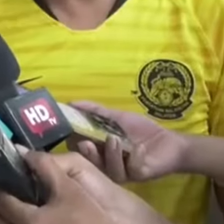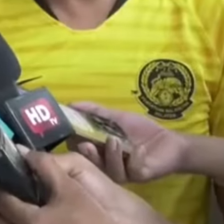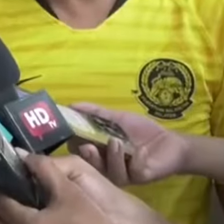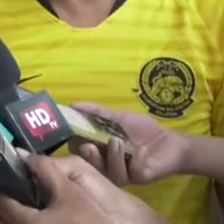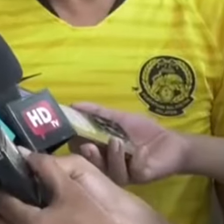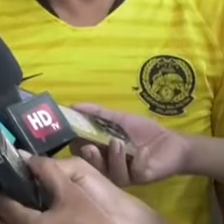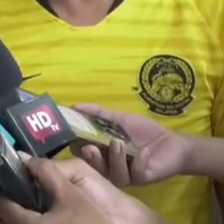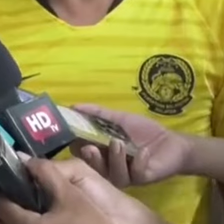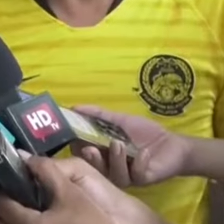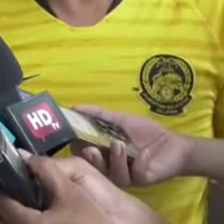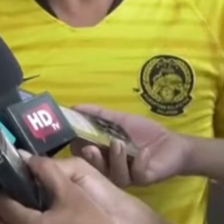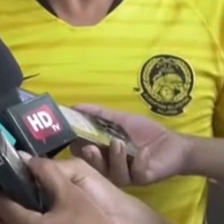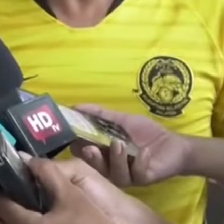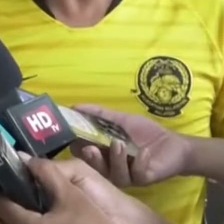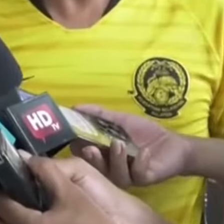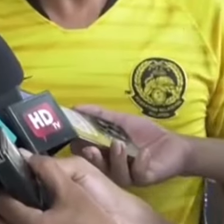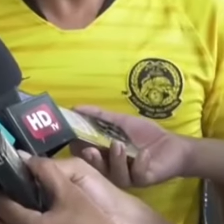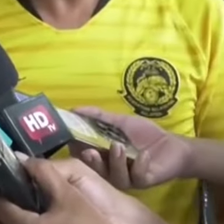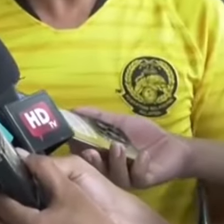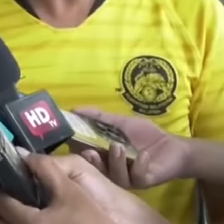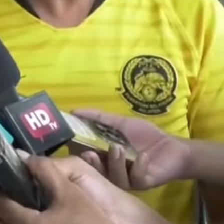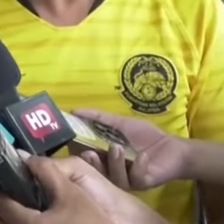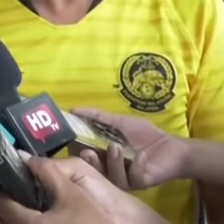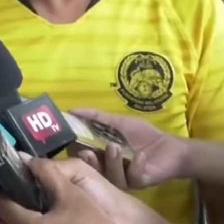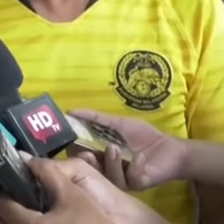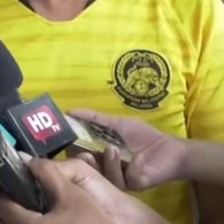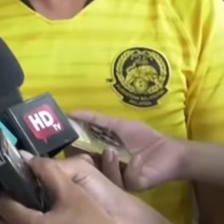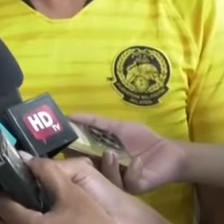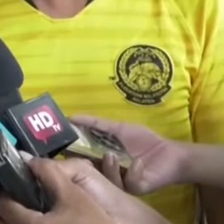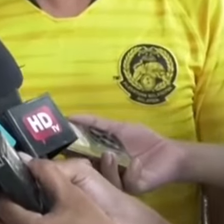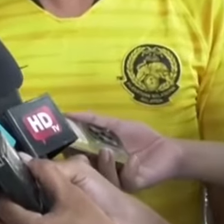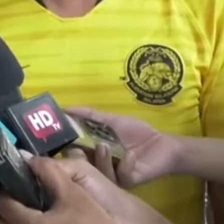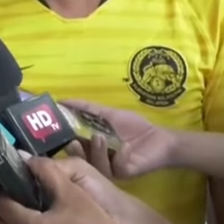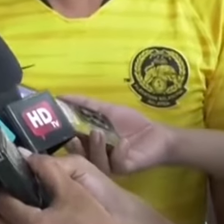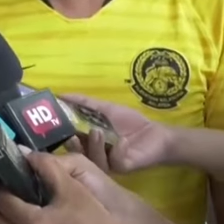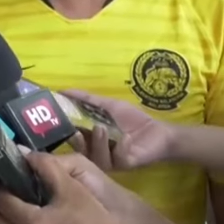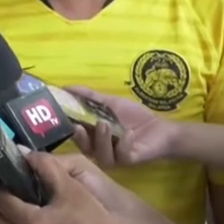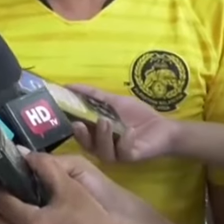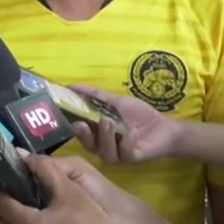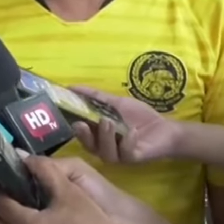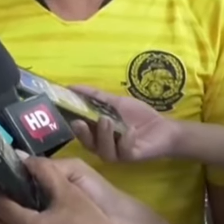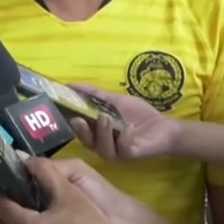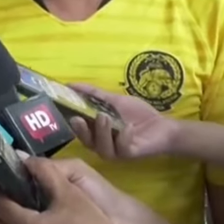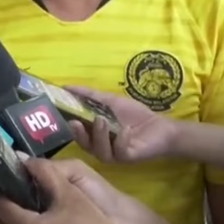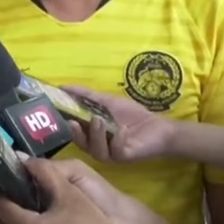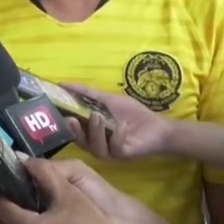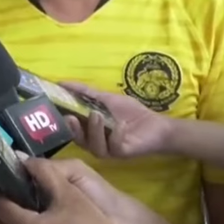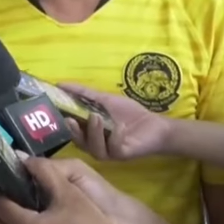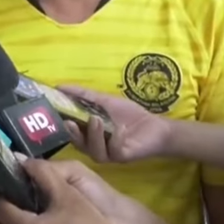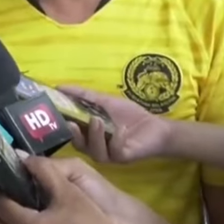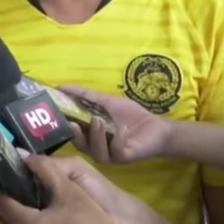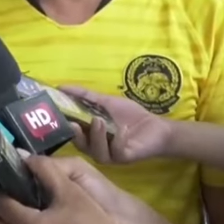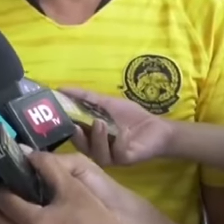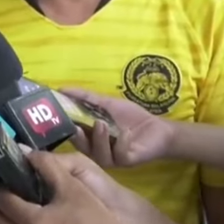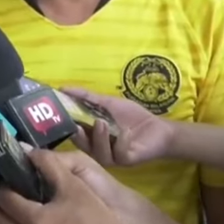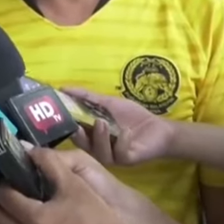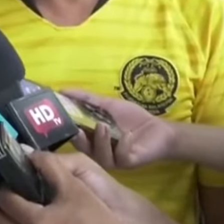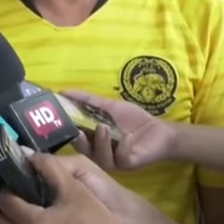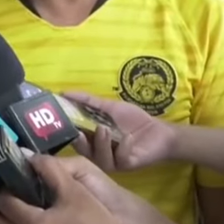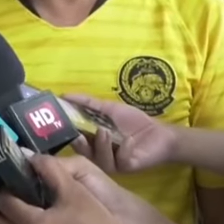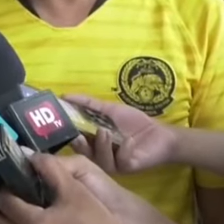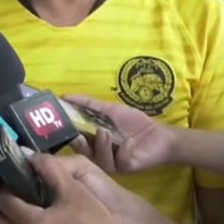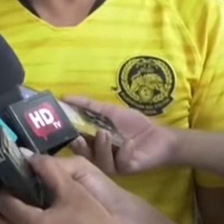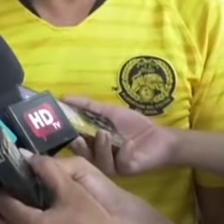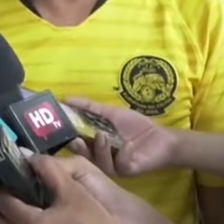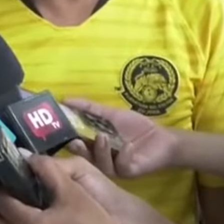Maknanya kita buat perbincangan, kita buat engagement dengan beberapa pihak-pihak yang tertentu bagi mendapatkan penyelesaian, bukan